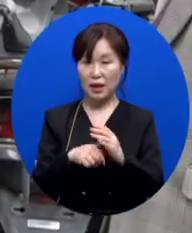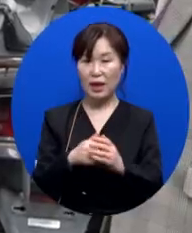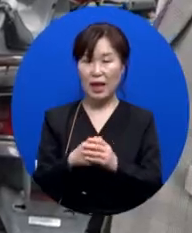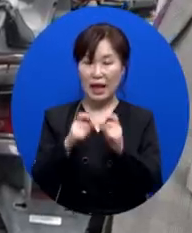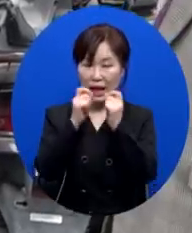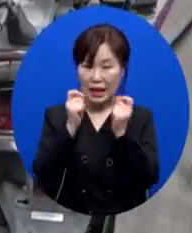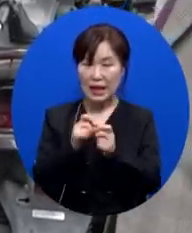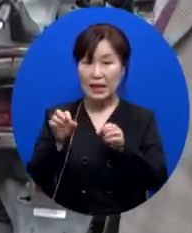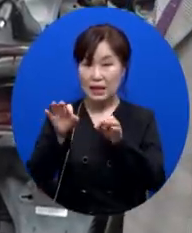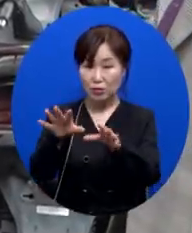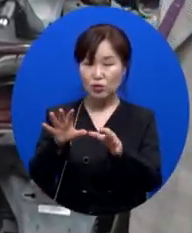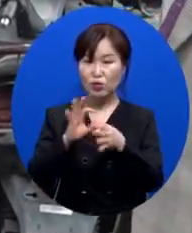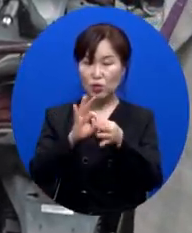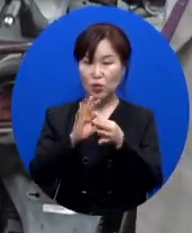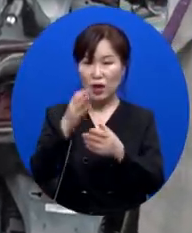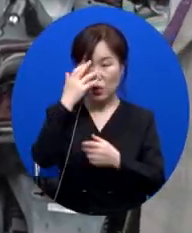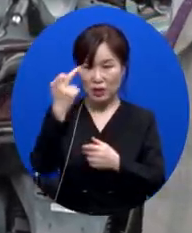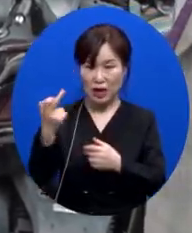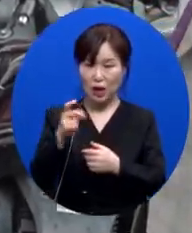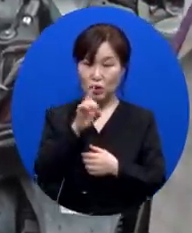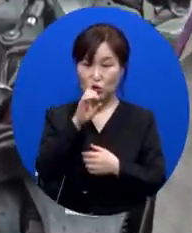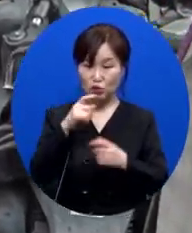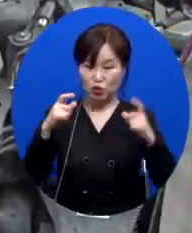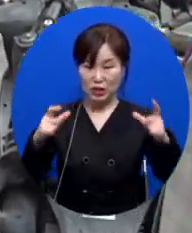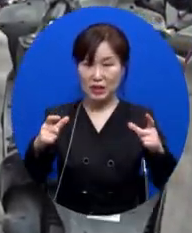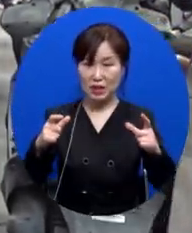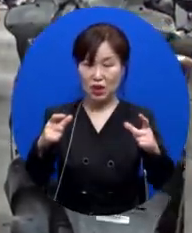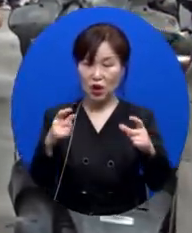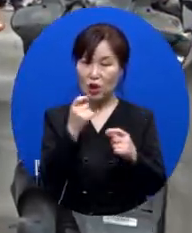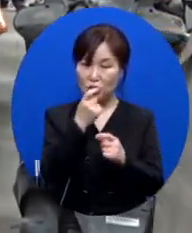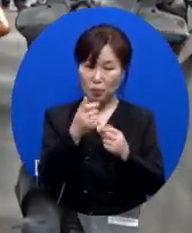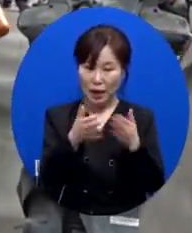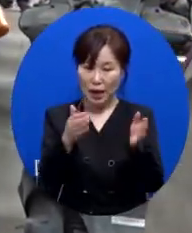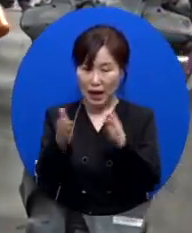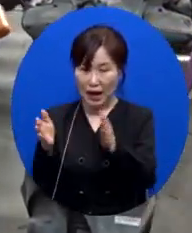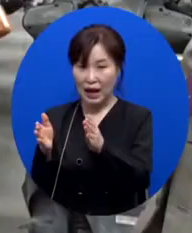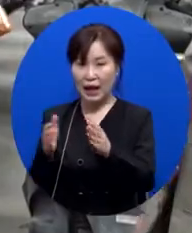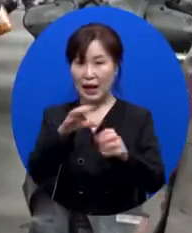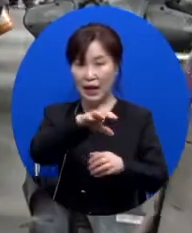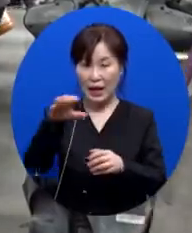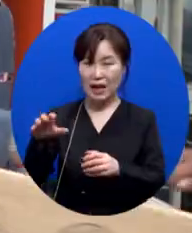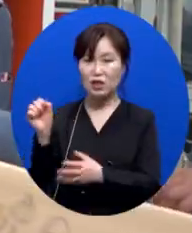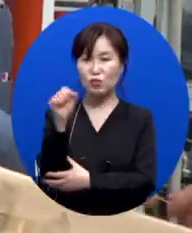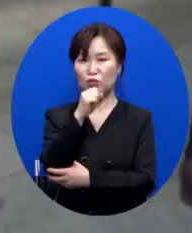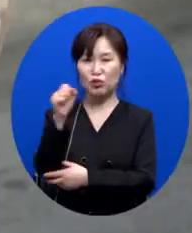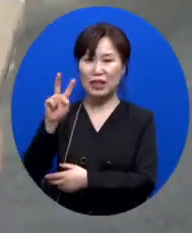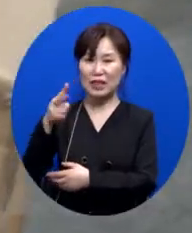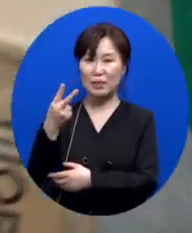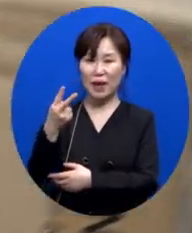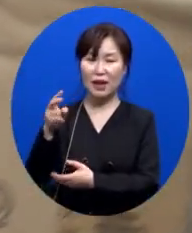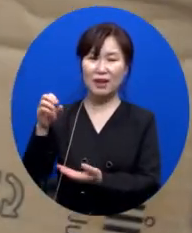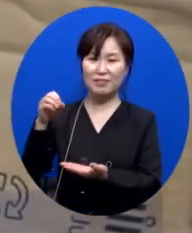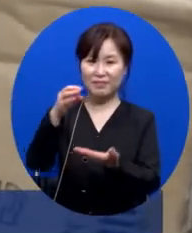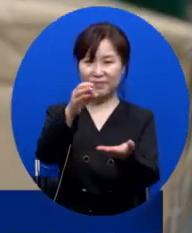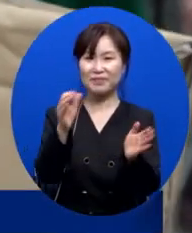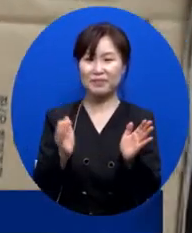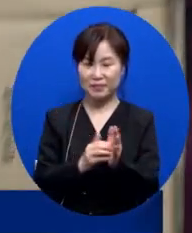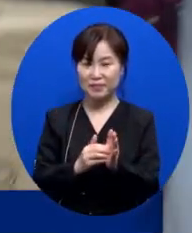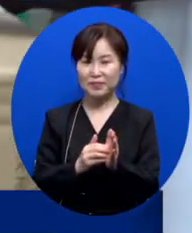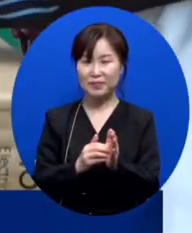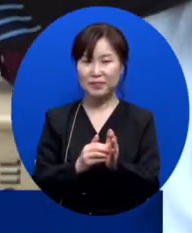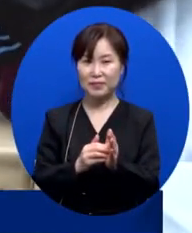통해 서울시 용산구 와 중구 일대 촉 빵 춘희 100세대 선풍기를 전달했습니다 부활절 연합예배를